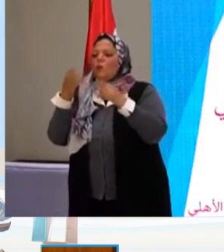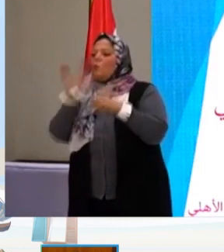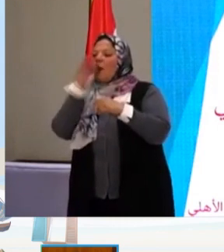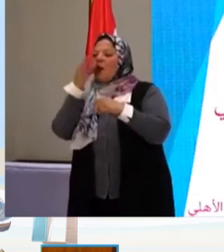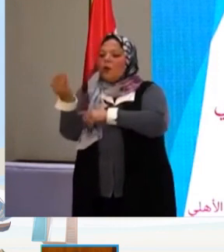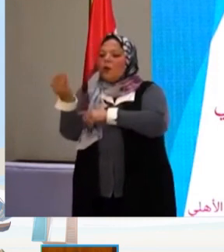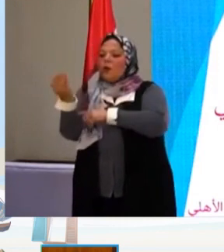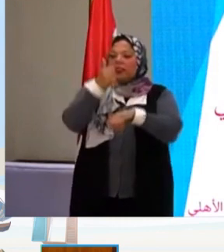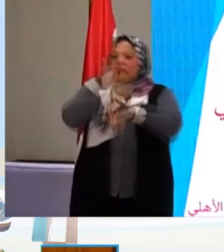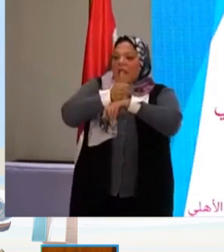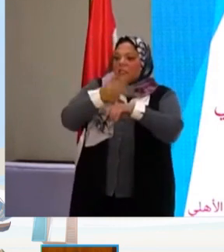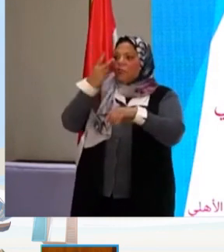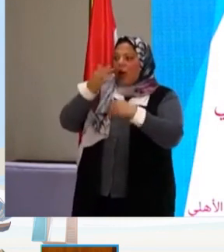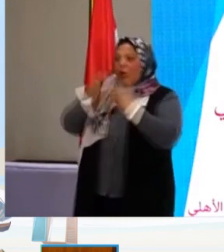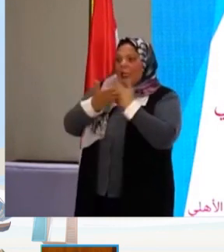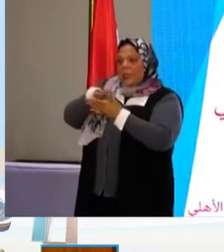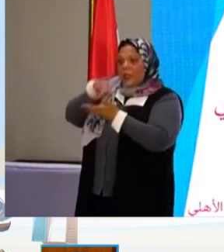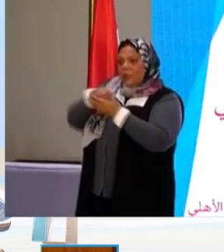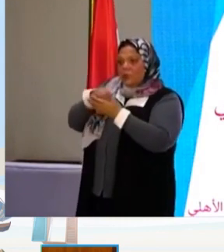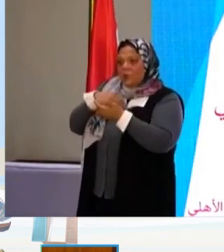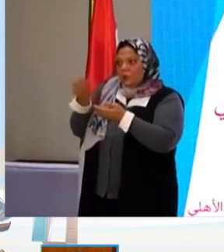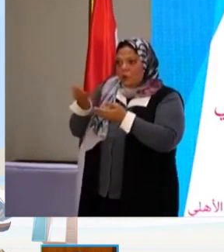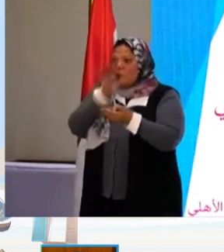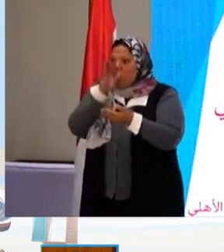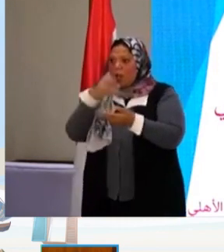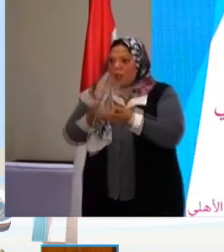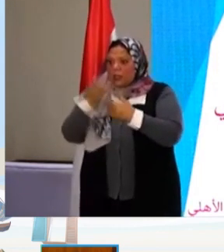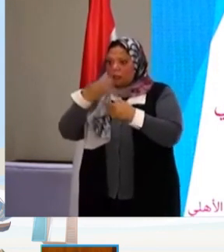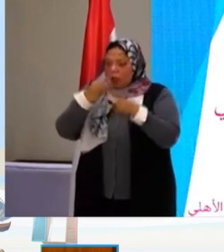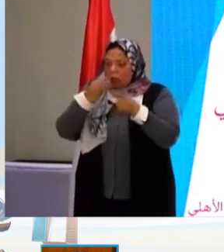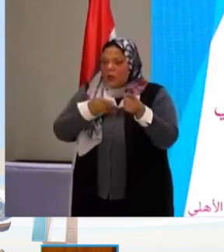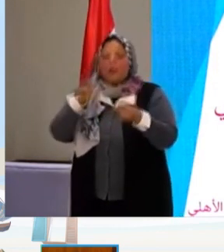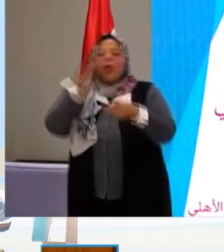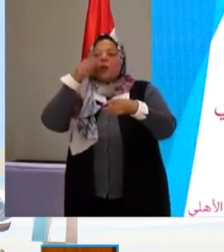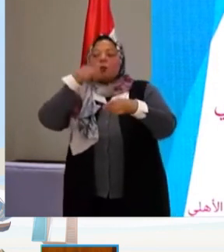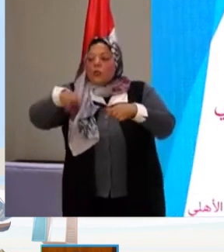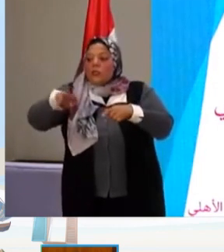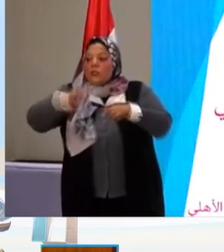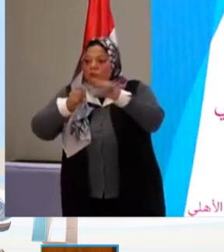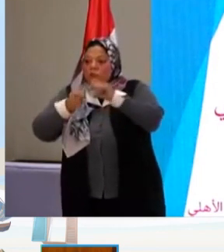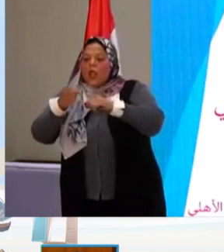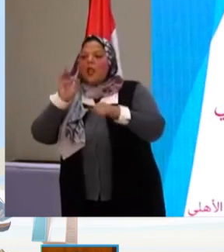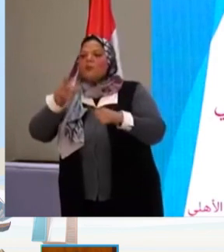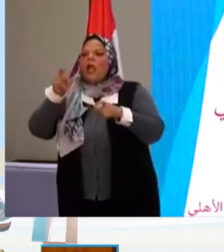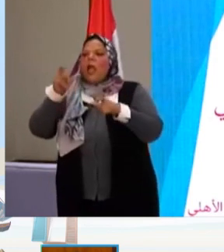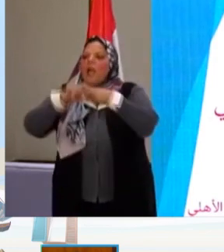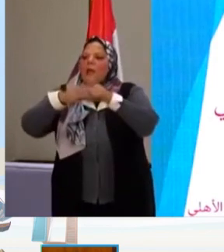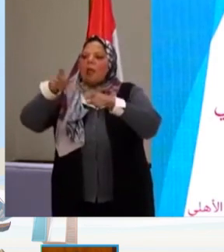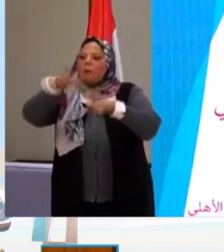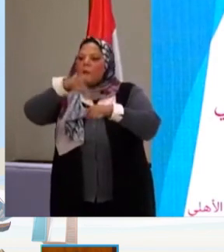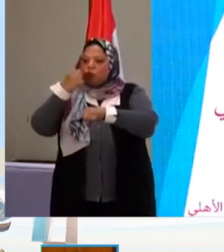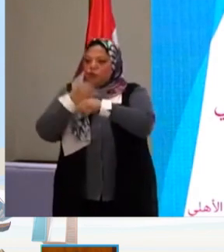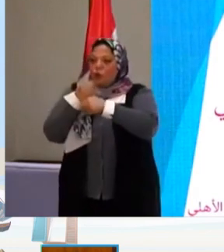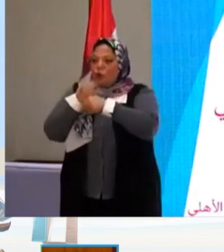ايه يا فندم؟ اللي بتقدم من خلال القانون دي. هو طبعا القانون ادى مساحه اكبر للعمل الاهلي،